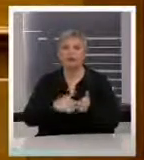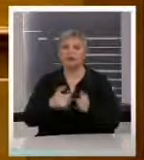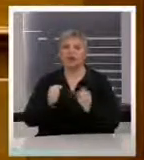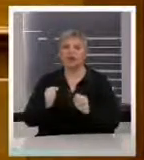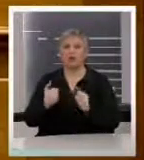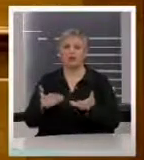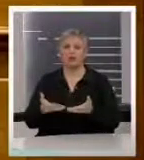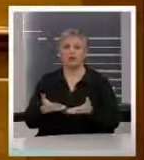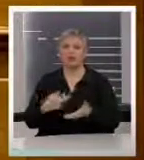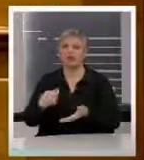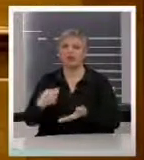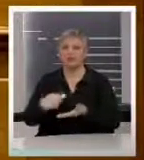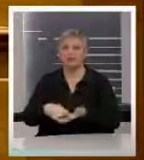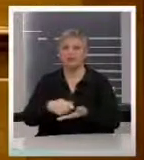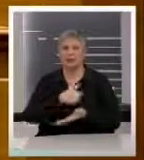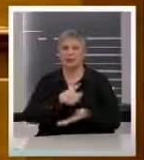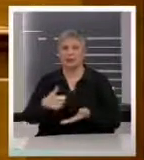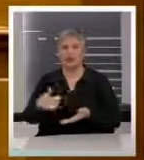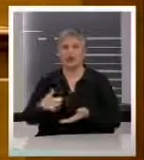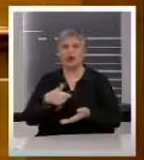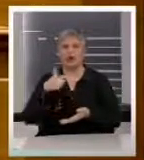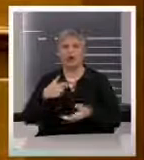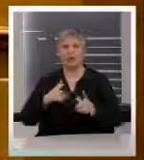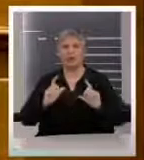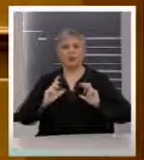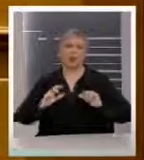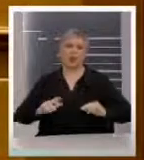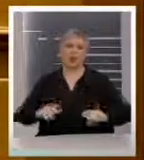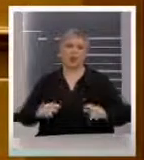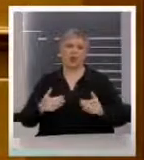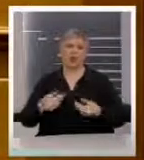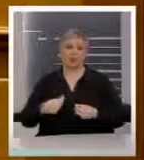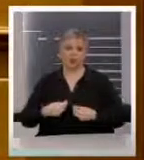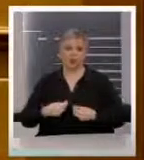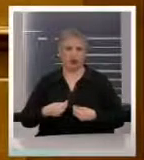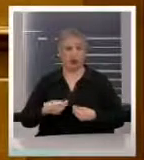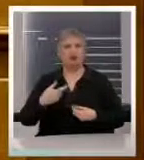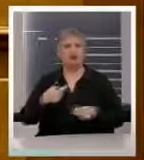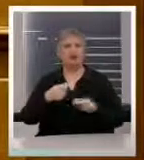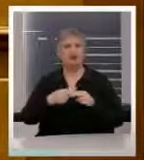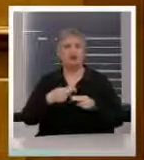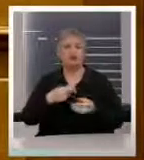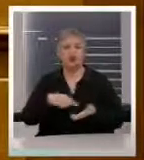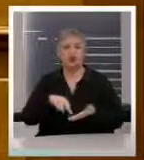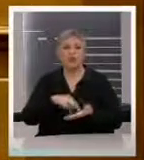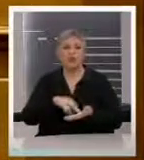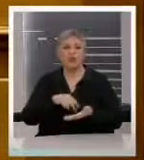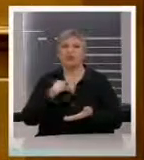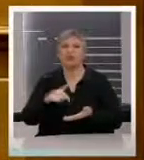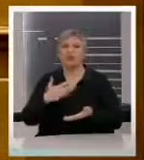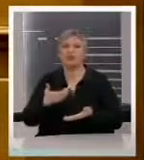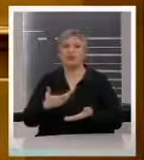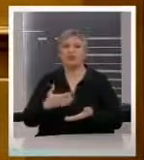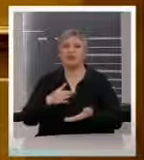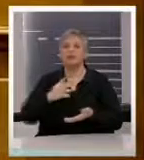απολαβές δεν συνιστούν το μοναδικό παράγοντα ευημερίας. Σημαντικότερο ρόλο διαδραματίζουν και όλα αυτά για τα οποία μοχθούμε και αφορούν την κάλυψη